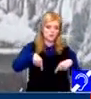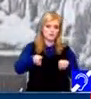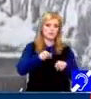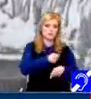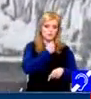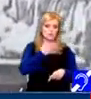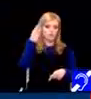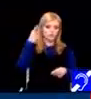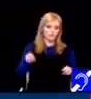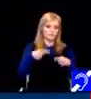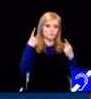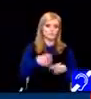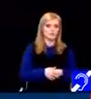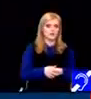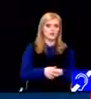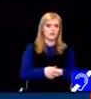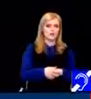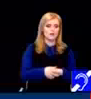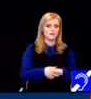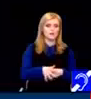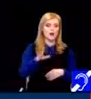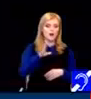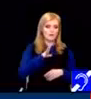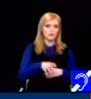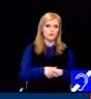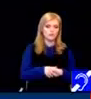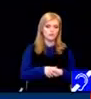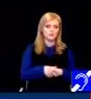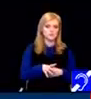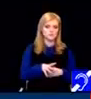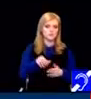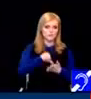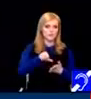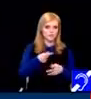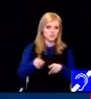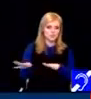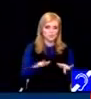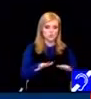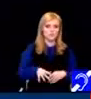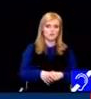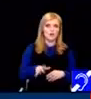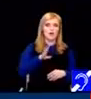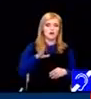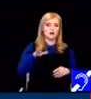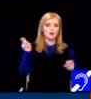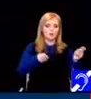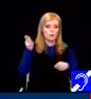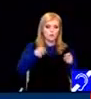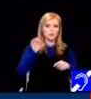Comitetului Militarilor Moldoveni. A fost cuprins întru totul de această mișcare, ca la congresul